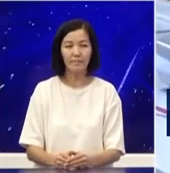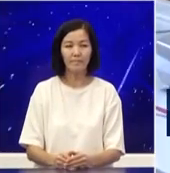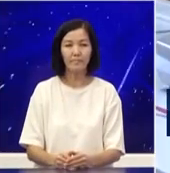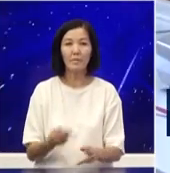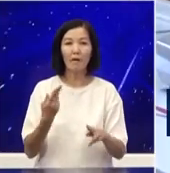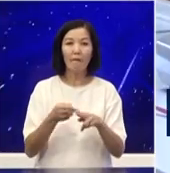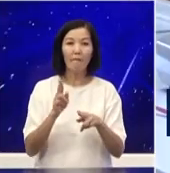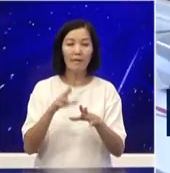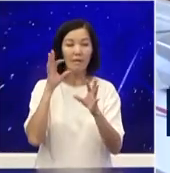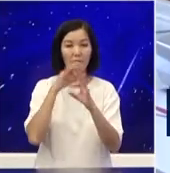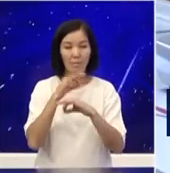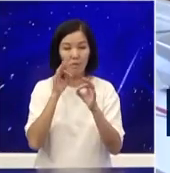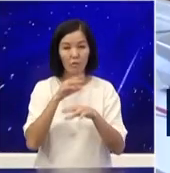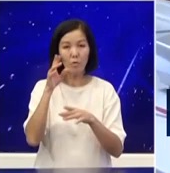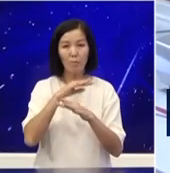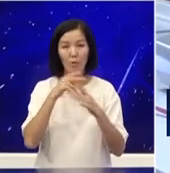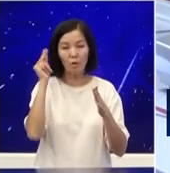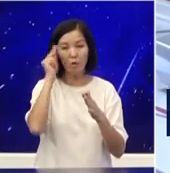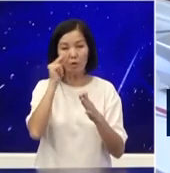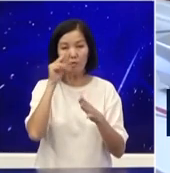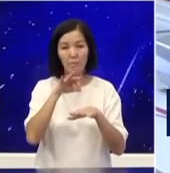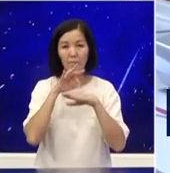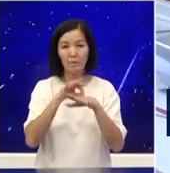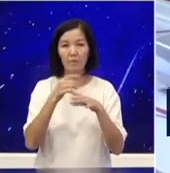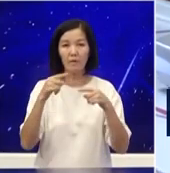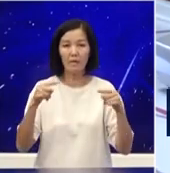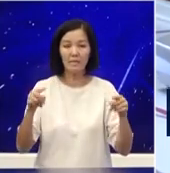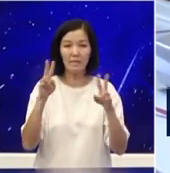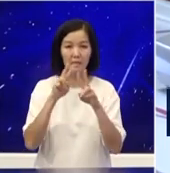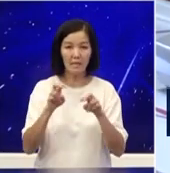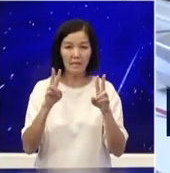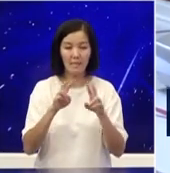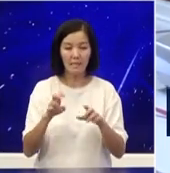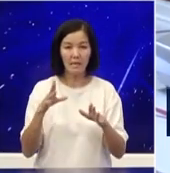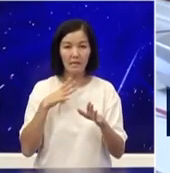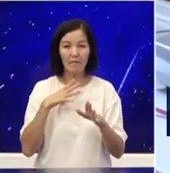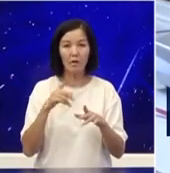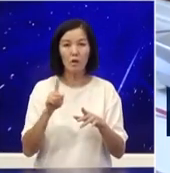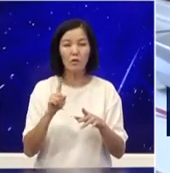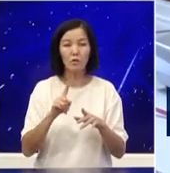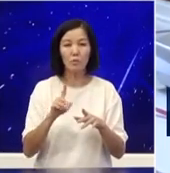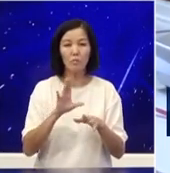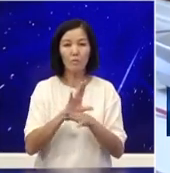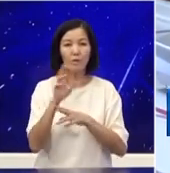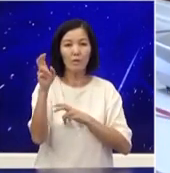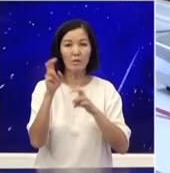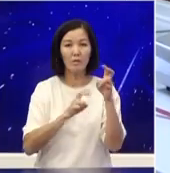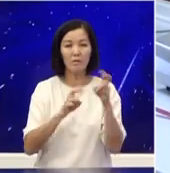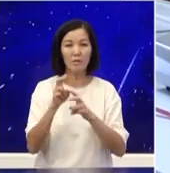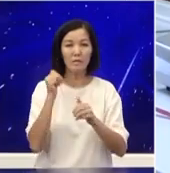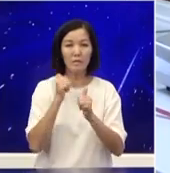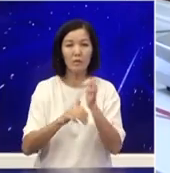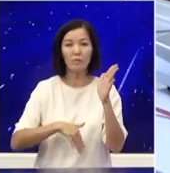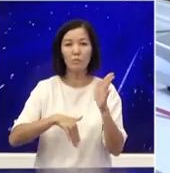В этой лаборатории я многому научилась. Здесь мы проводим все различные анализы и исследования, чтобы продукт, выпускаемый на заводе, становился с каждым